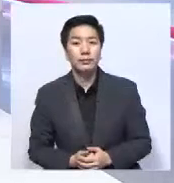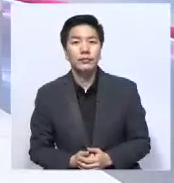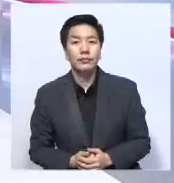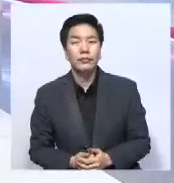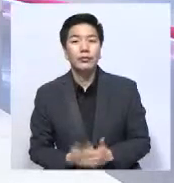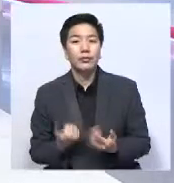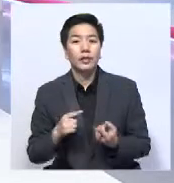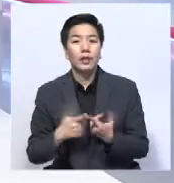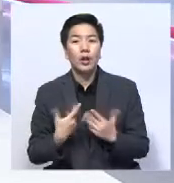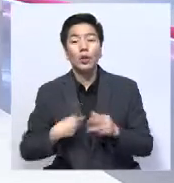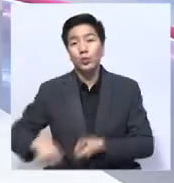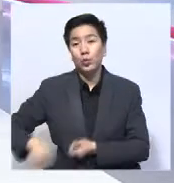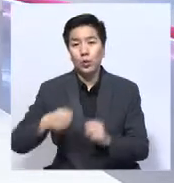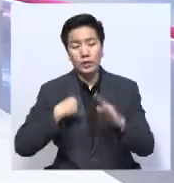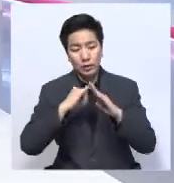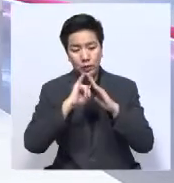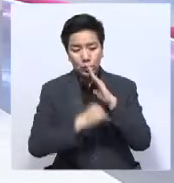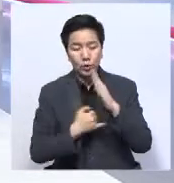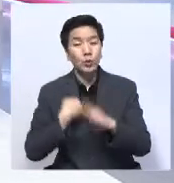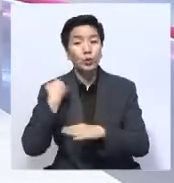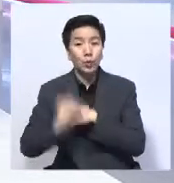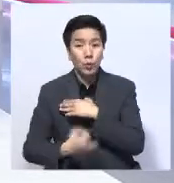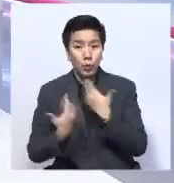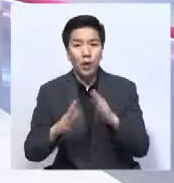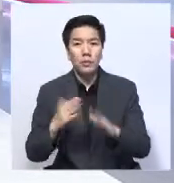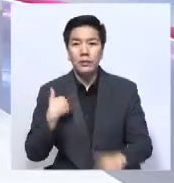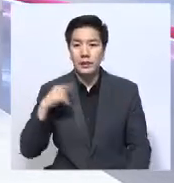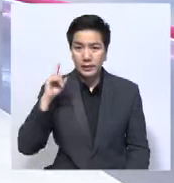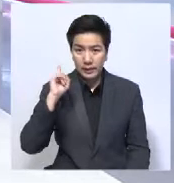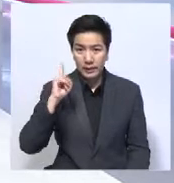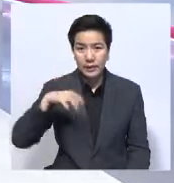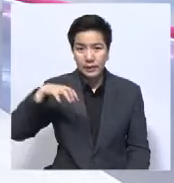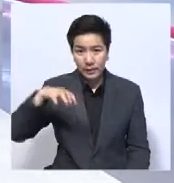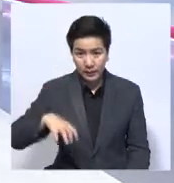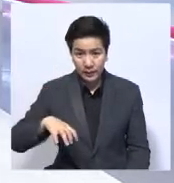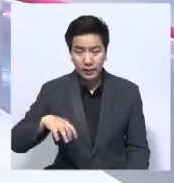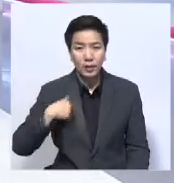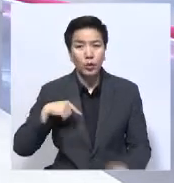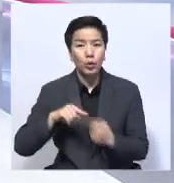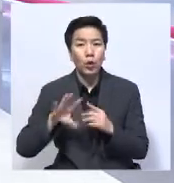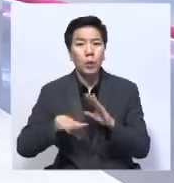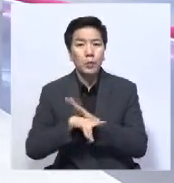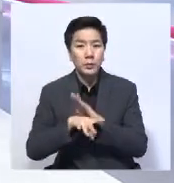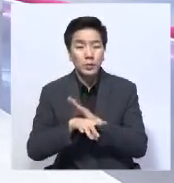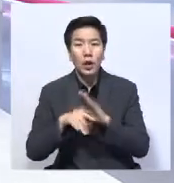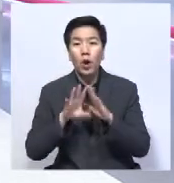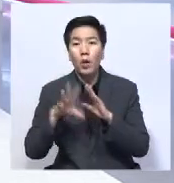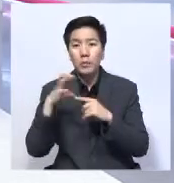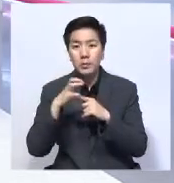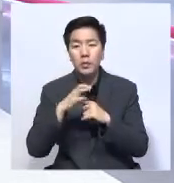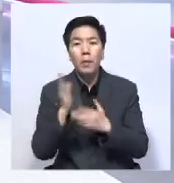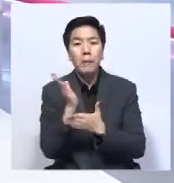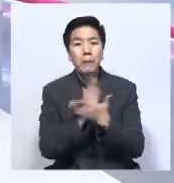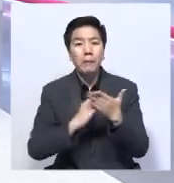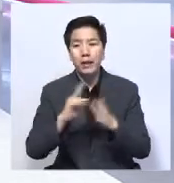คุณผู้ชมครับแม้ว่าสงกรานต์หลายพื้นที่เนี่ยจะจบลงไปแล้วนะครับแต่อีกหนึ่งที่นะครับนอกจากวันไหลพัทยานะครับก็คือที่วัดบาง